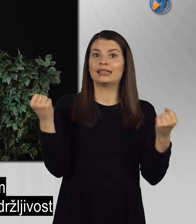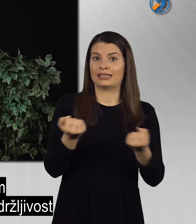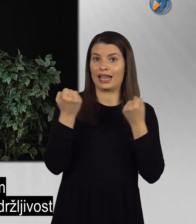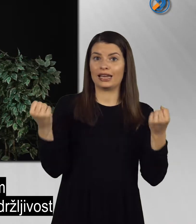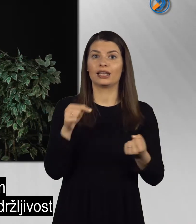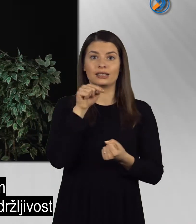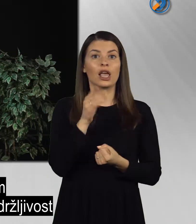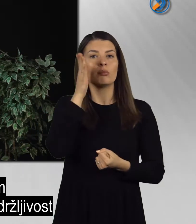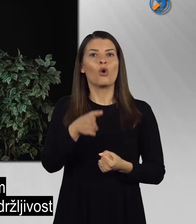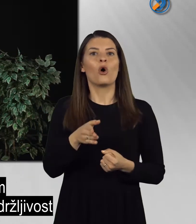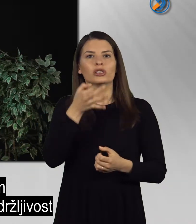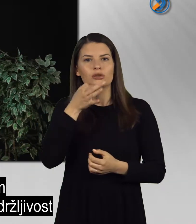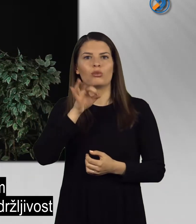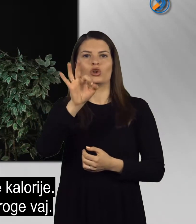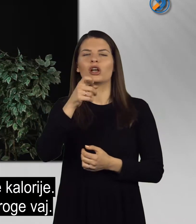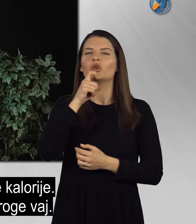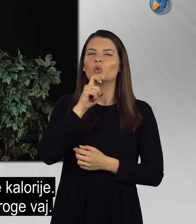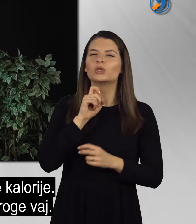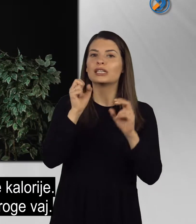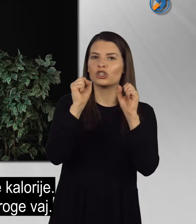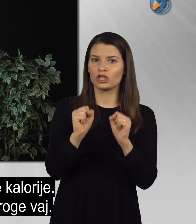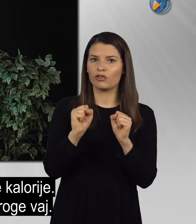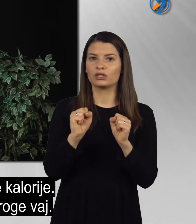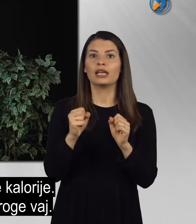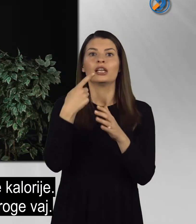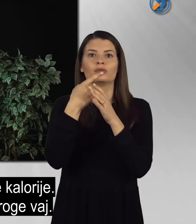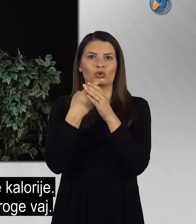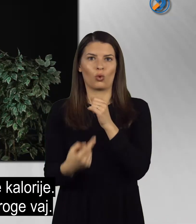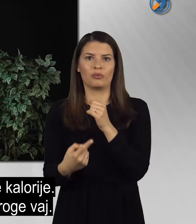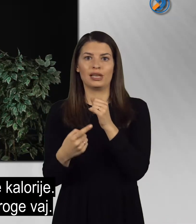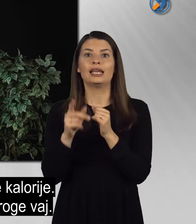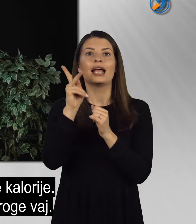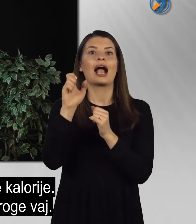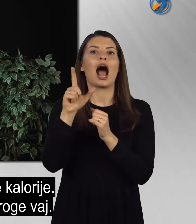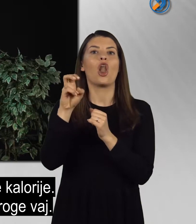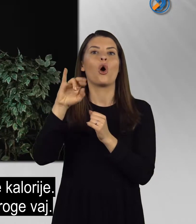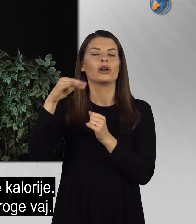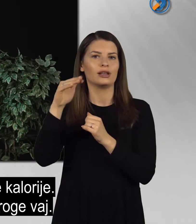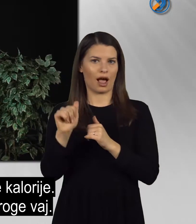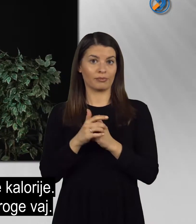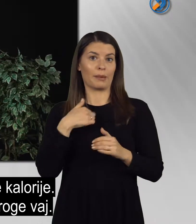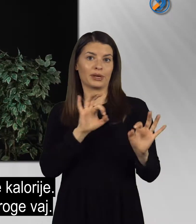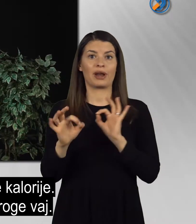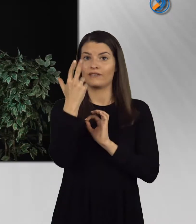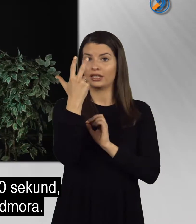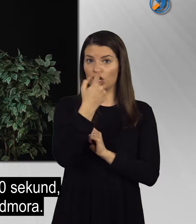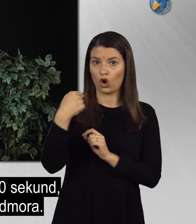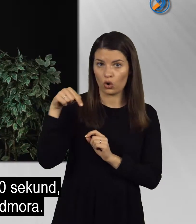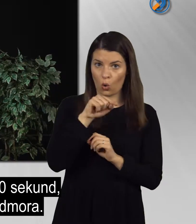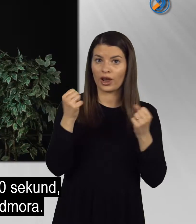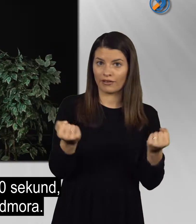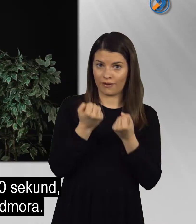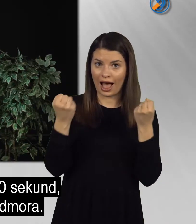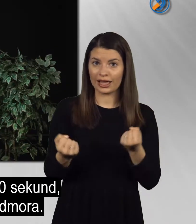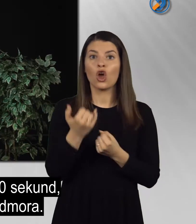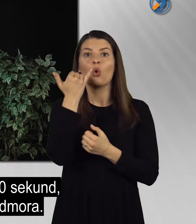izvajanjem boste izboljšali vzdržljivost in pokurili odvečne kalorije. Pripravila sem 3 kroge vaj.